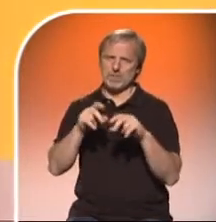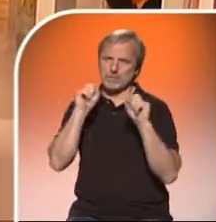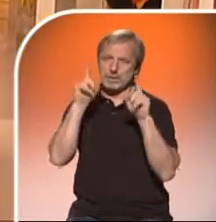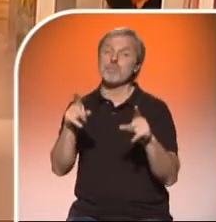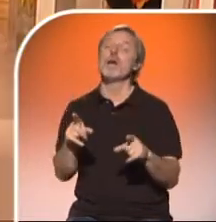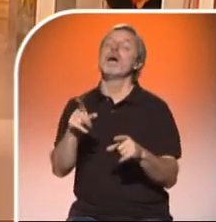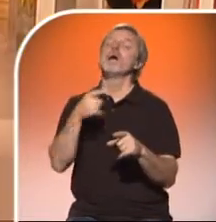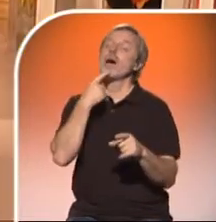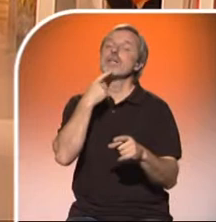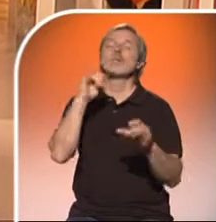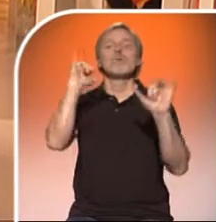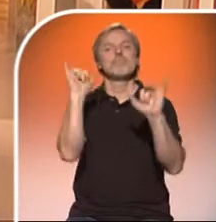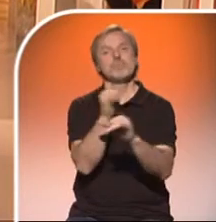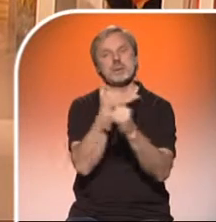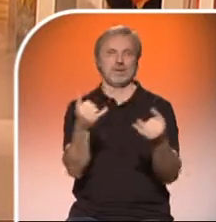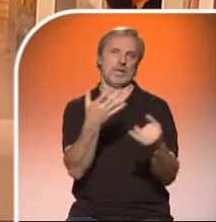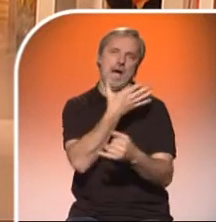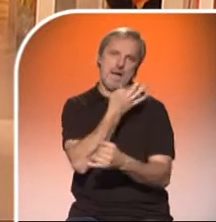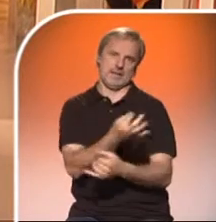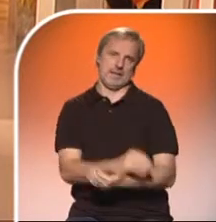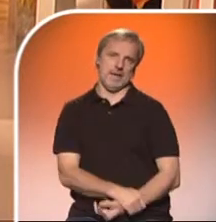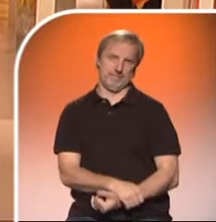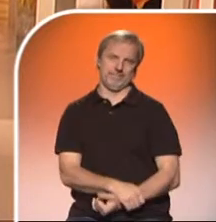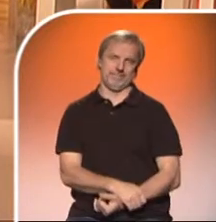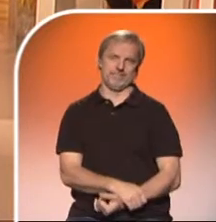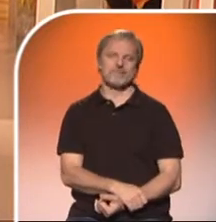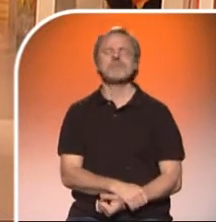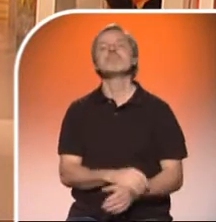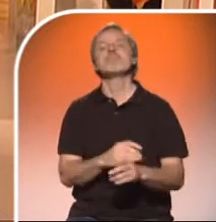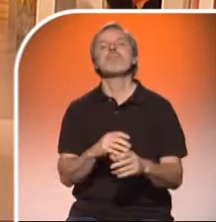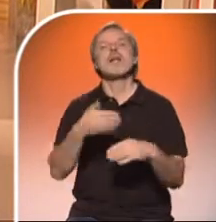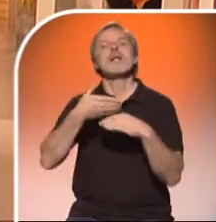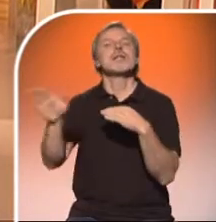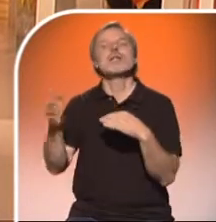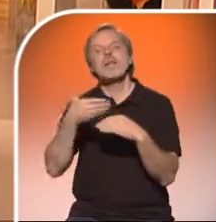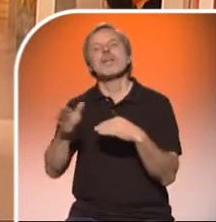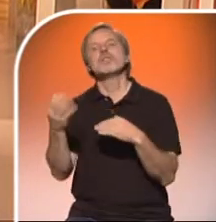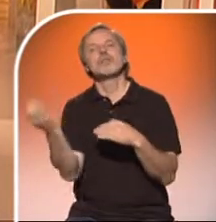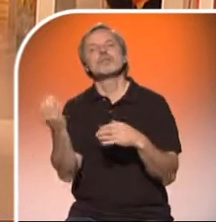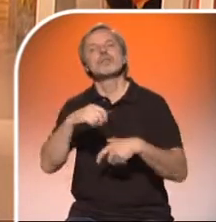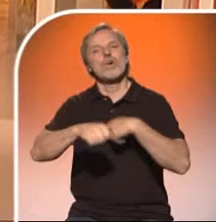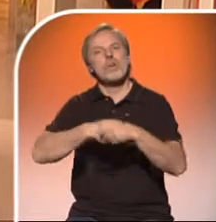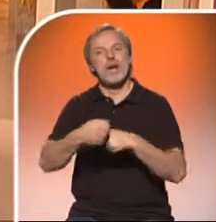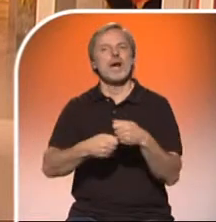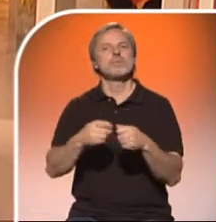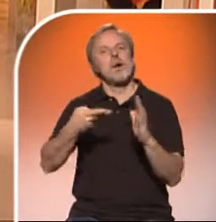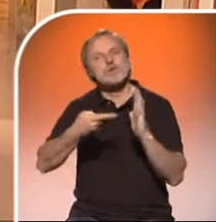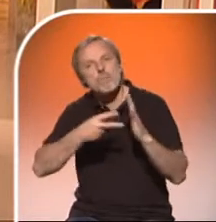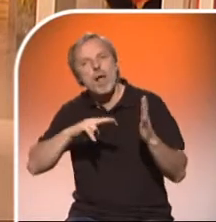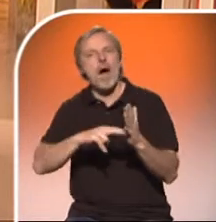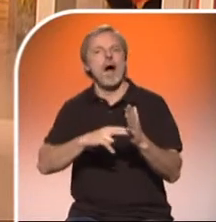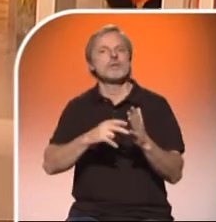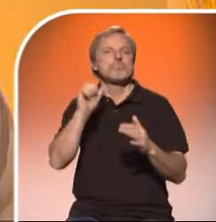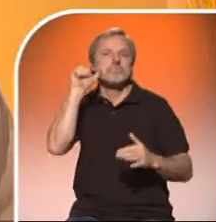hezká písnička. Taková, pro dva. Čemu dalšímu se věnuješ, kromě duetu? Čekají ty teď nějaké koncerty,